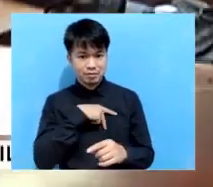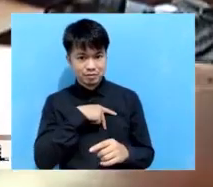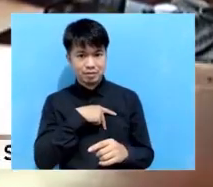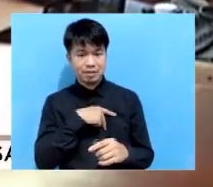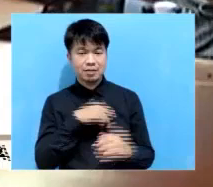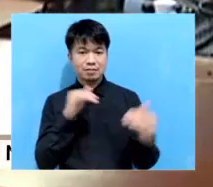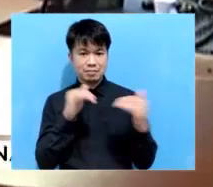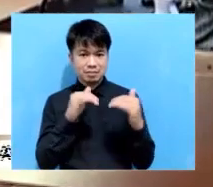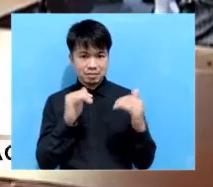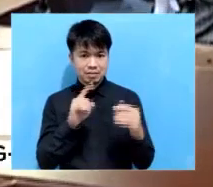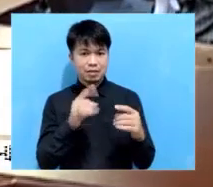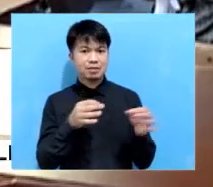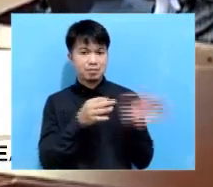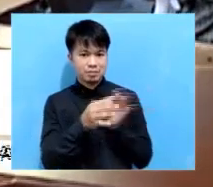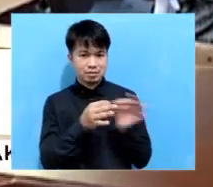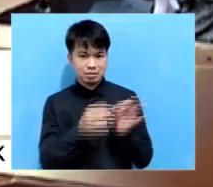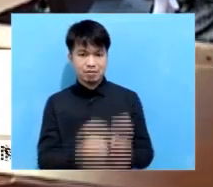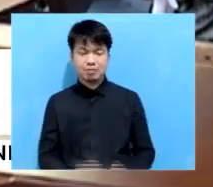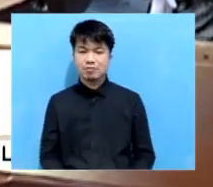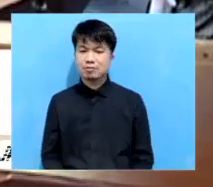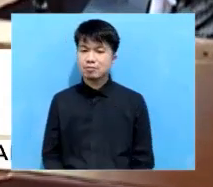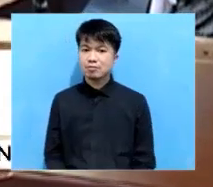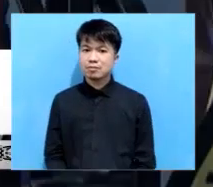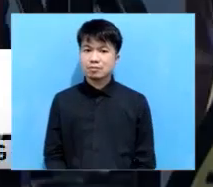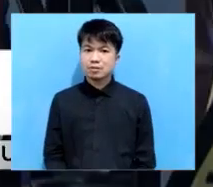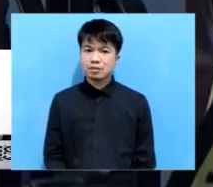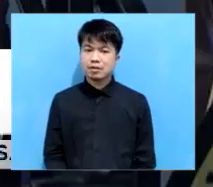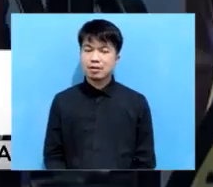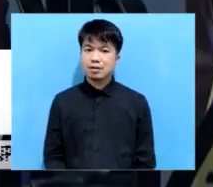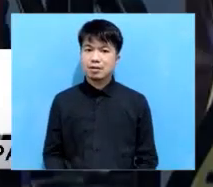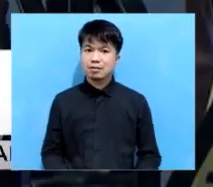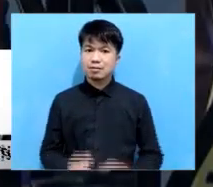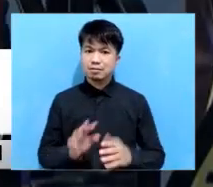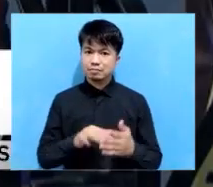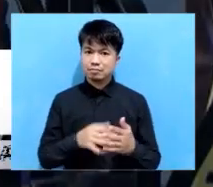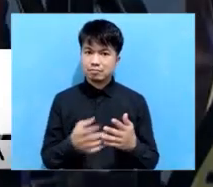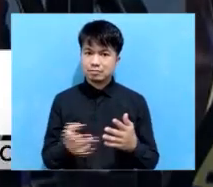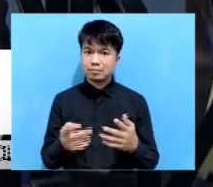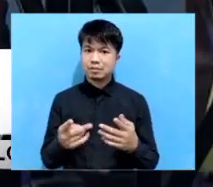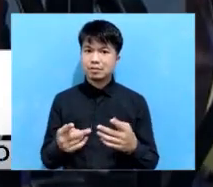everything. Nakatakda pang magkaroon ng privileged speech si Tulfo kaugnay